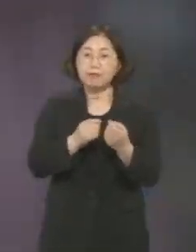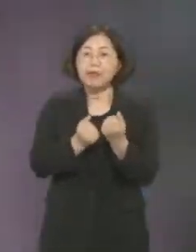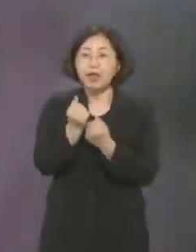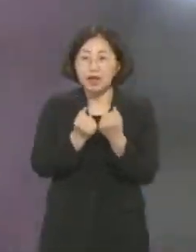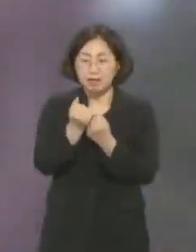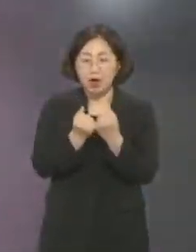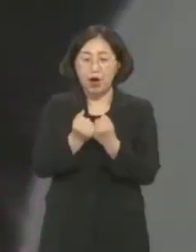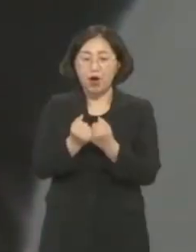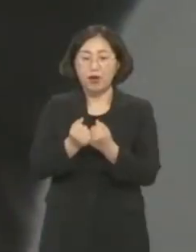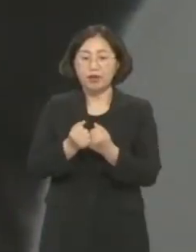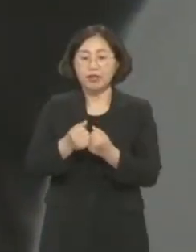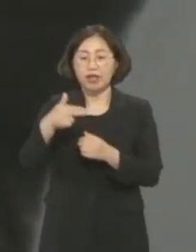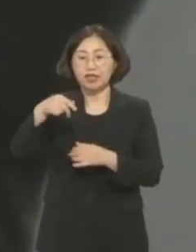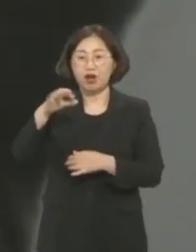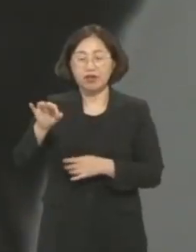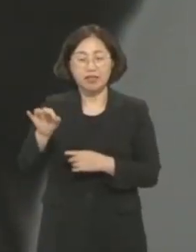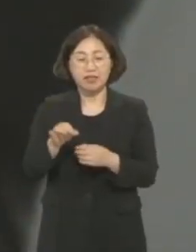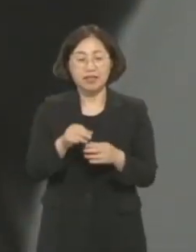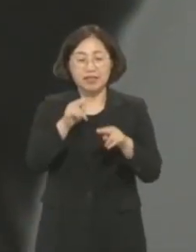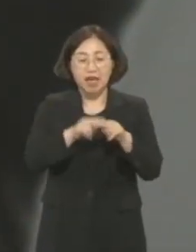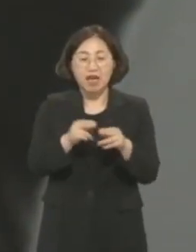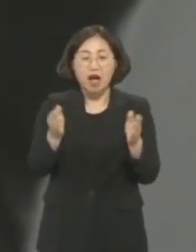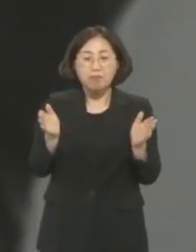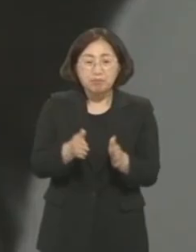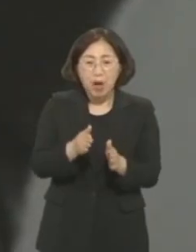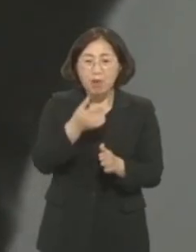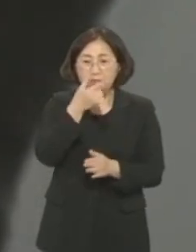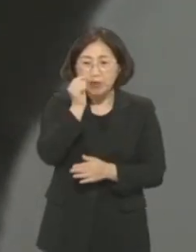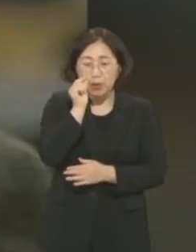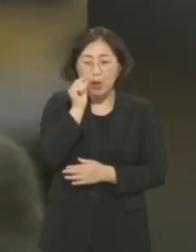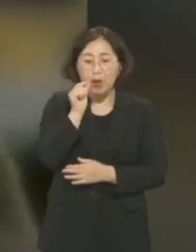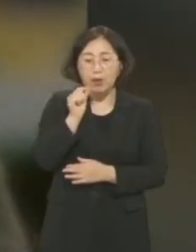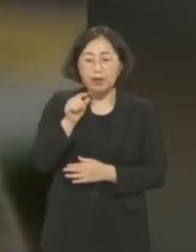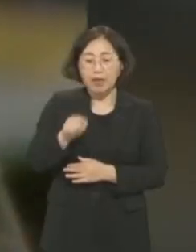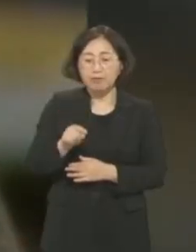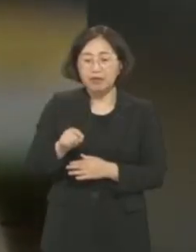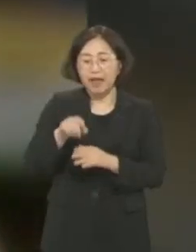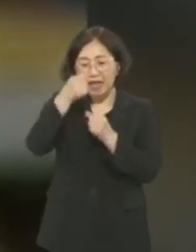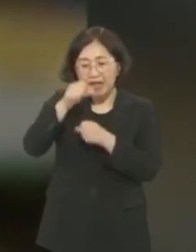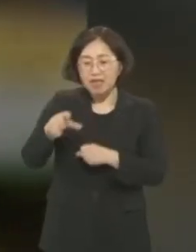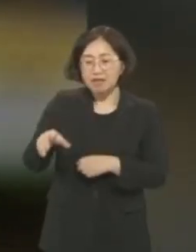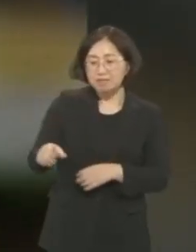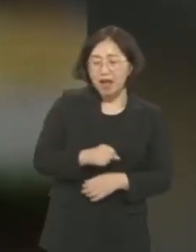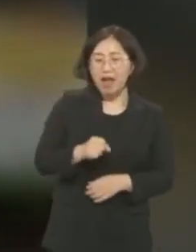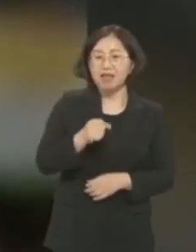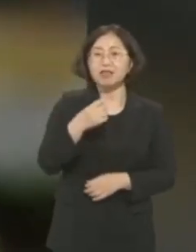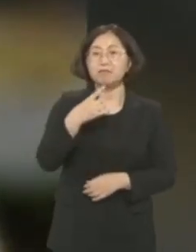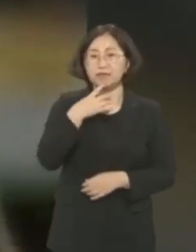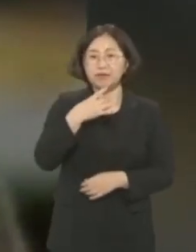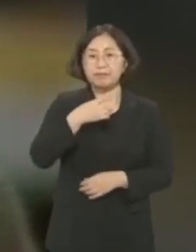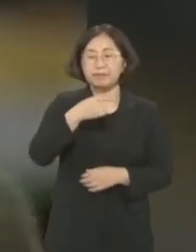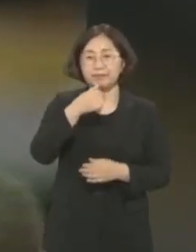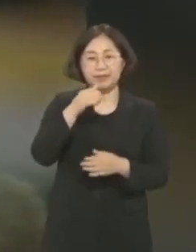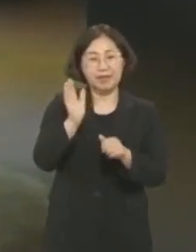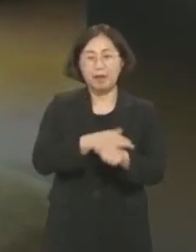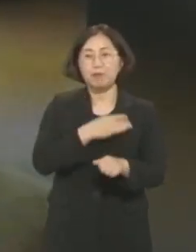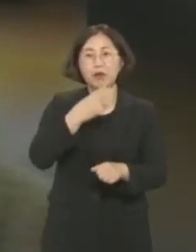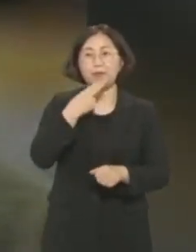이에 대해 정치는 카트가 비좁아 허벅지를 잡아당긴 것뿐이라며 혐의를 부인했습니다